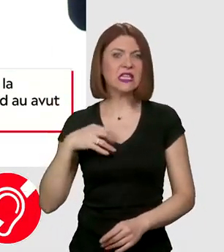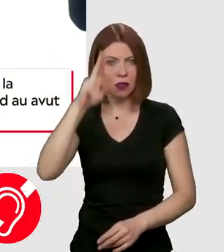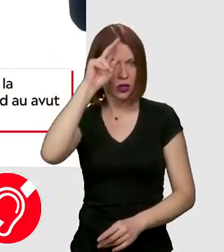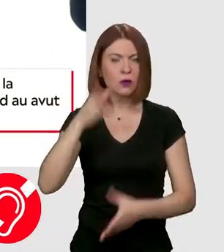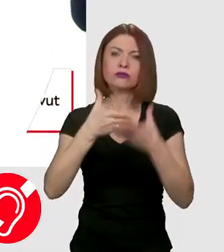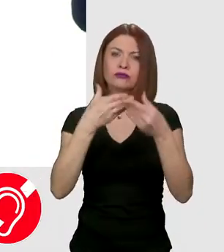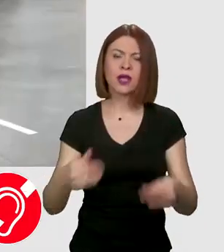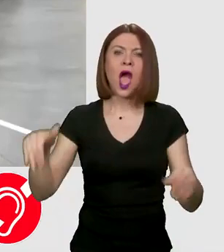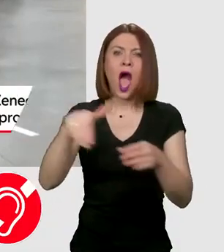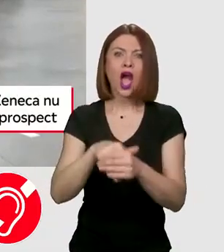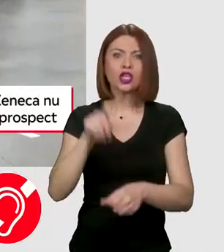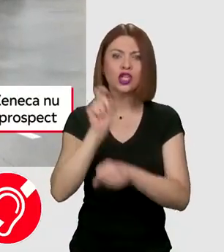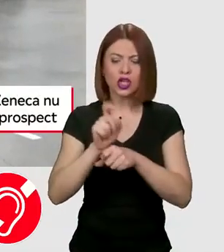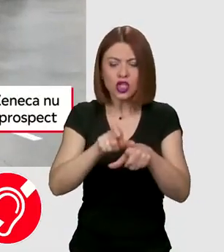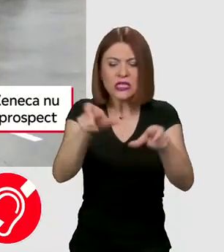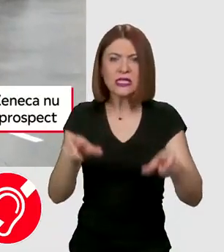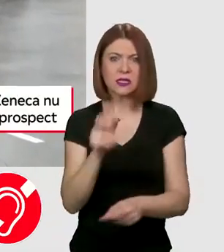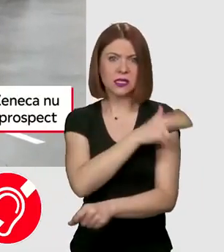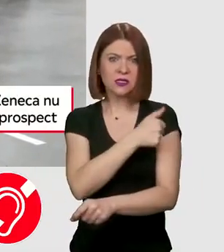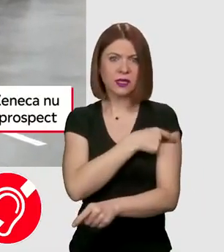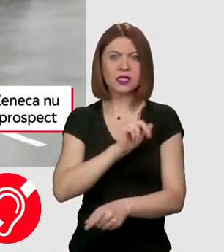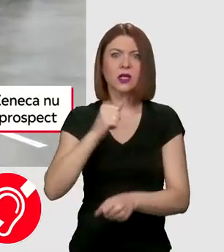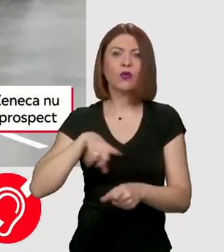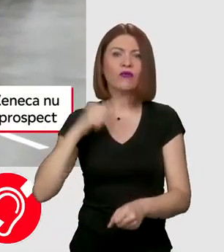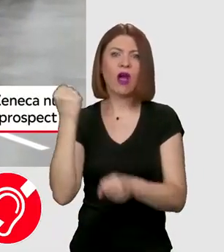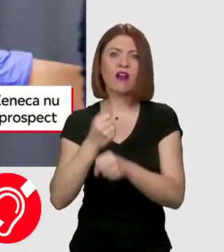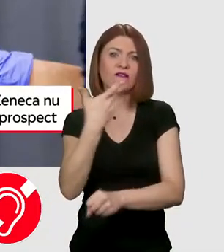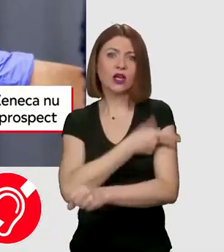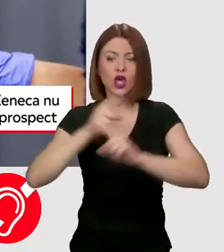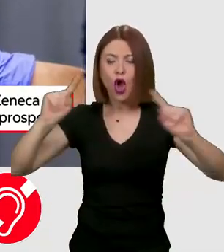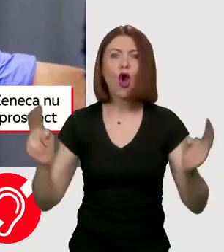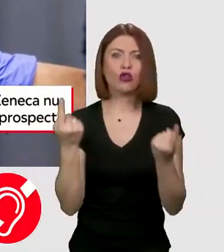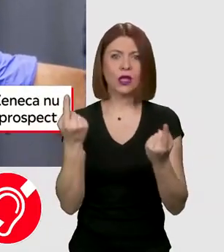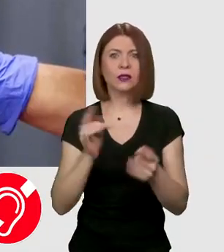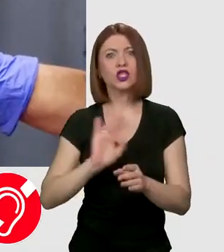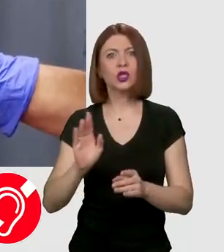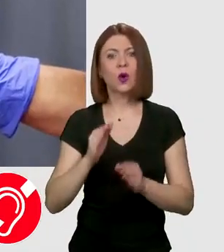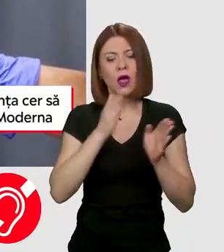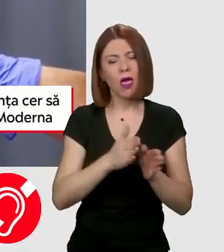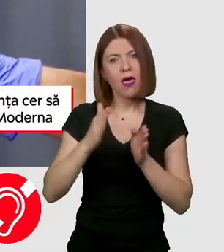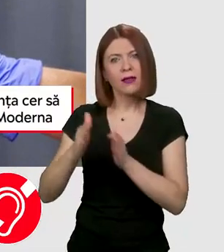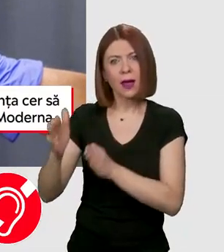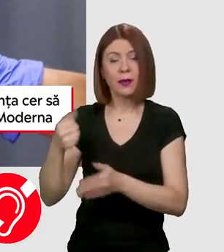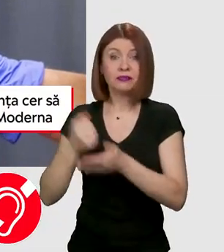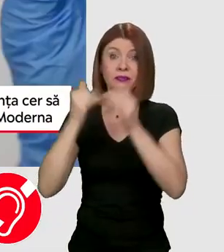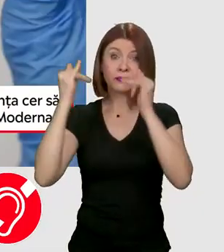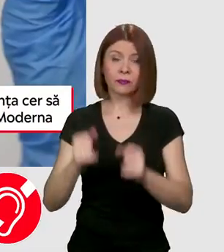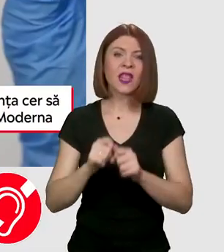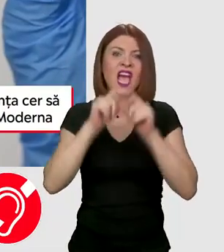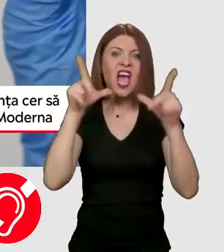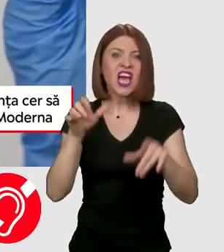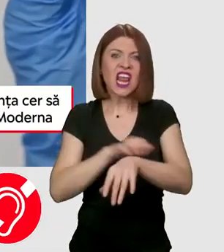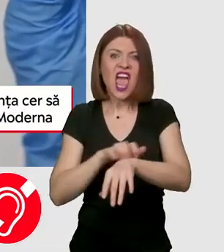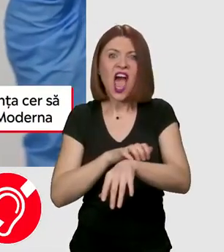recomandat ca angajații din aceeași secție a unui spital să nu fie vaccinați toți odată, ci doar în etape. Până acum, reacțiile adverse